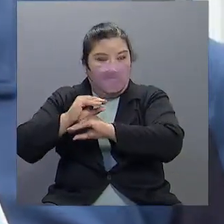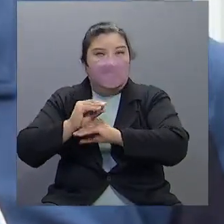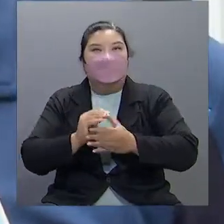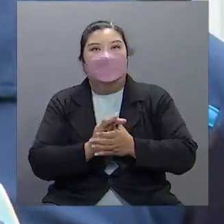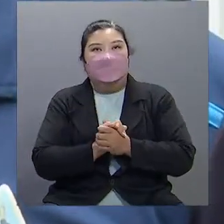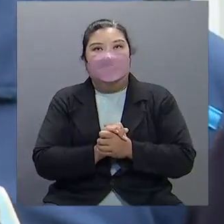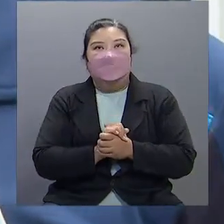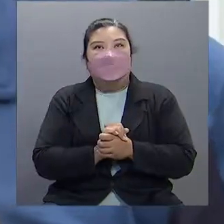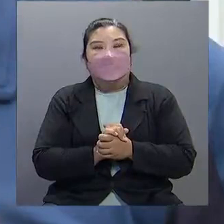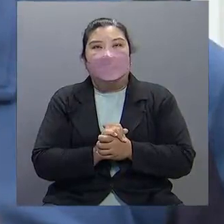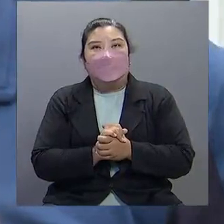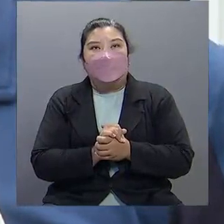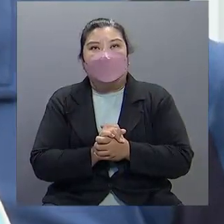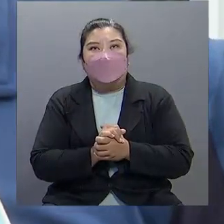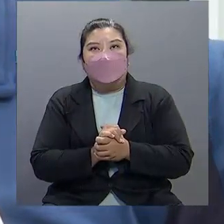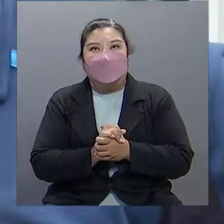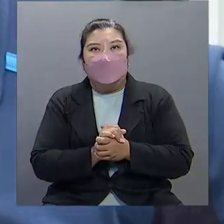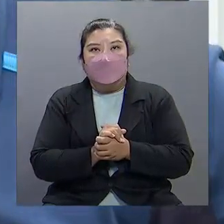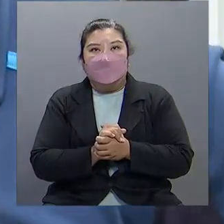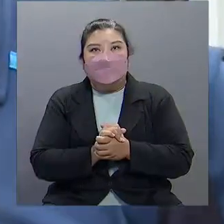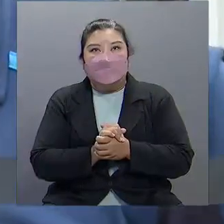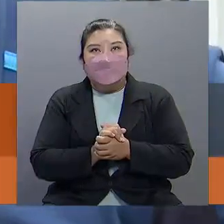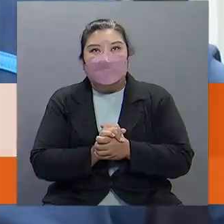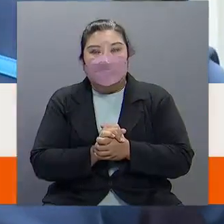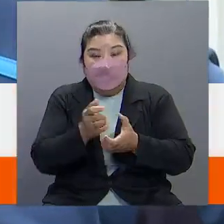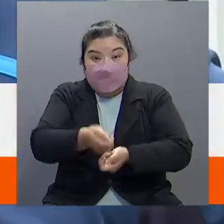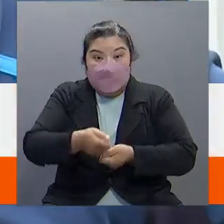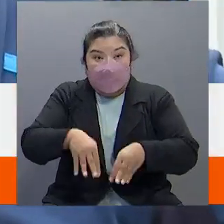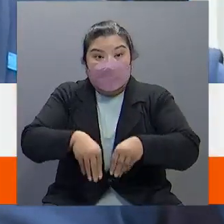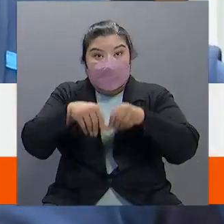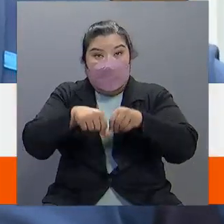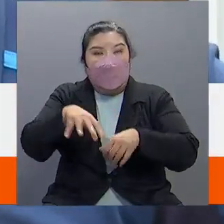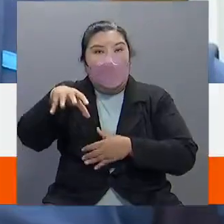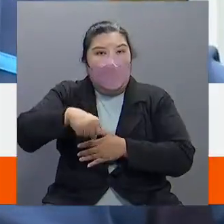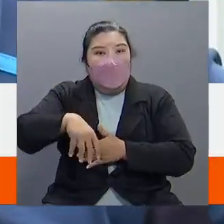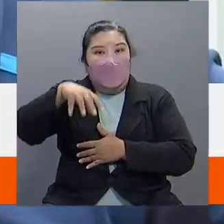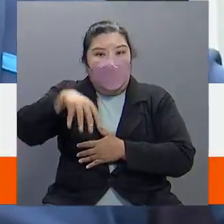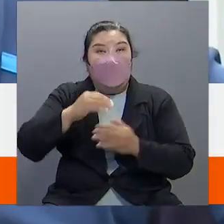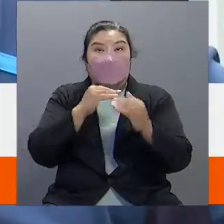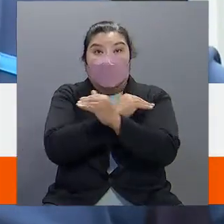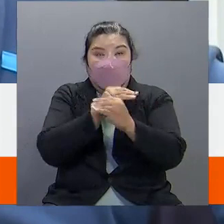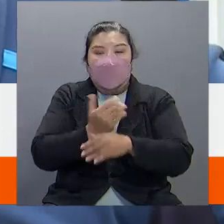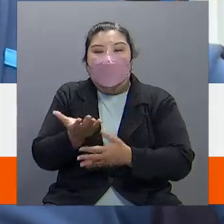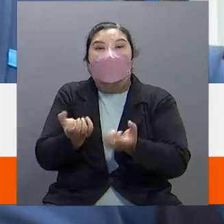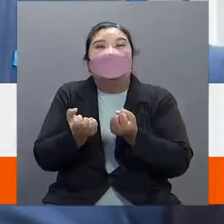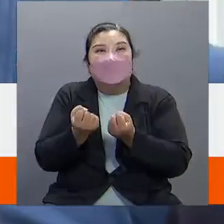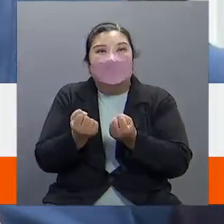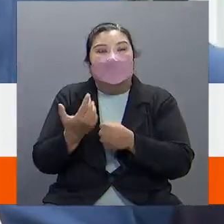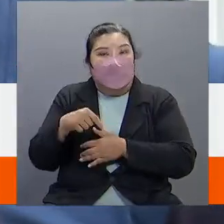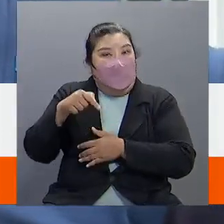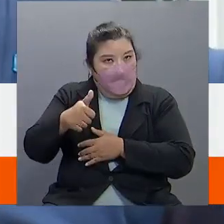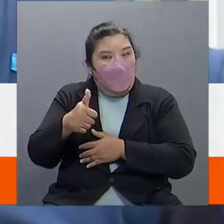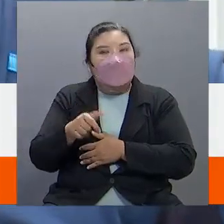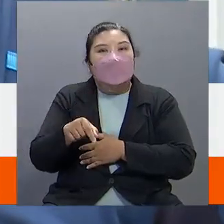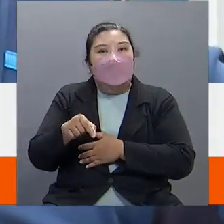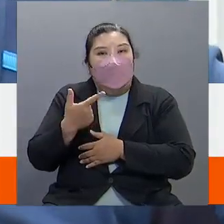ทรายที่บรรจุวันนี้นะครับเบื้องต้นเลยเราขอใช้พื้นที่ของกรมทางหลวงชนบทซึ่งทางหลวงชนบทให้ความร่วมมือเรานำทราย